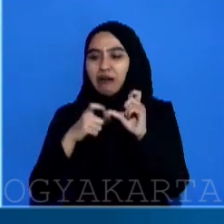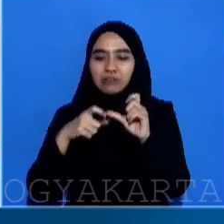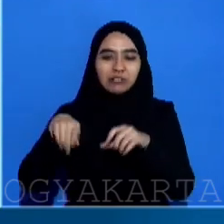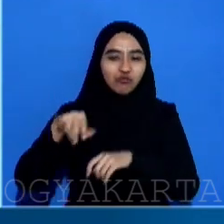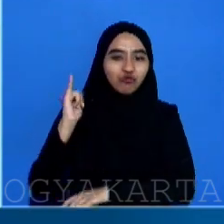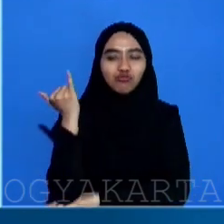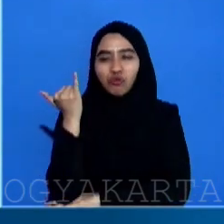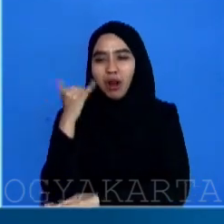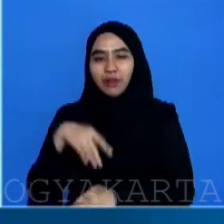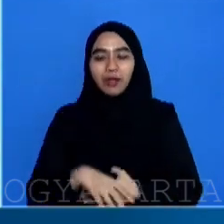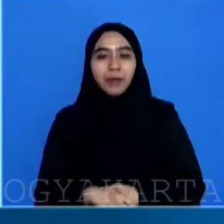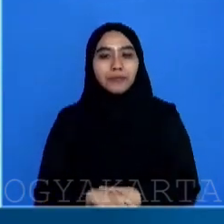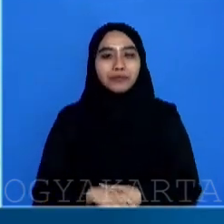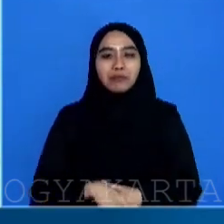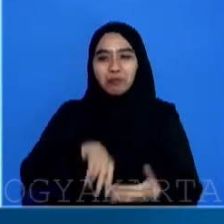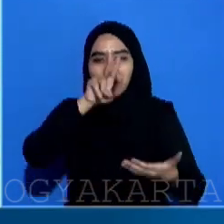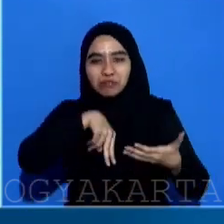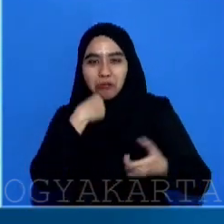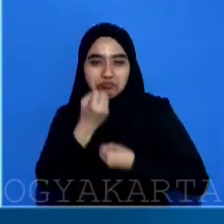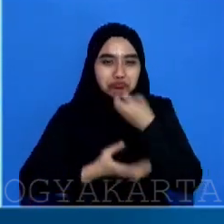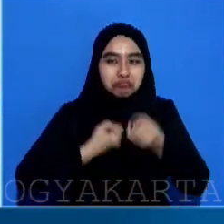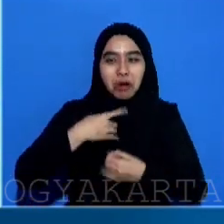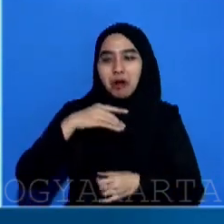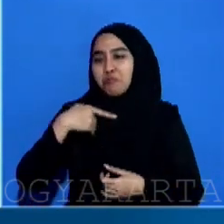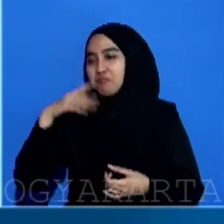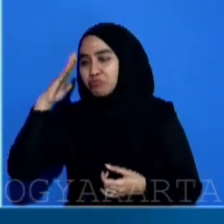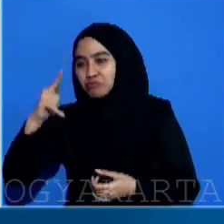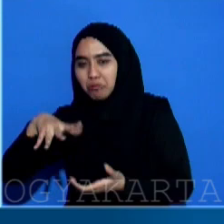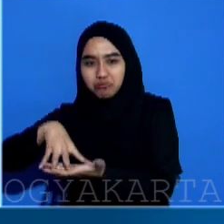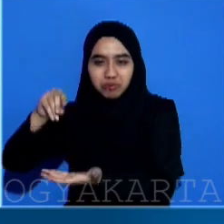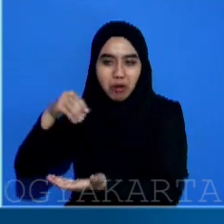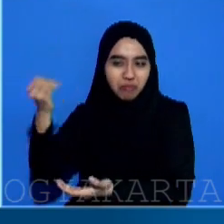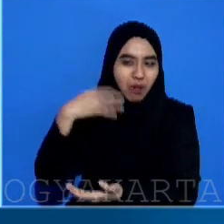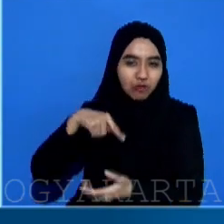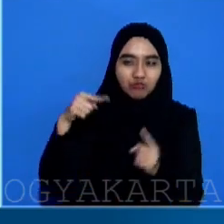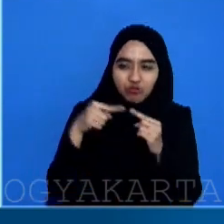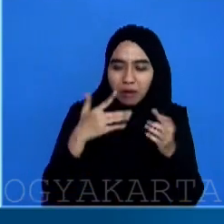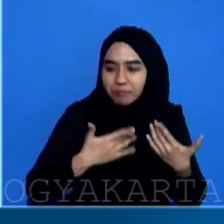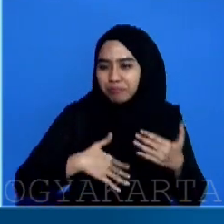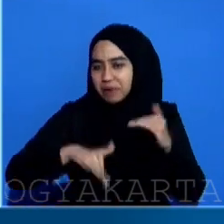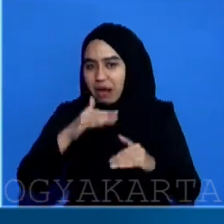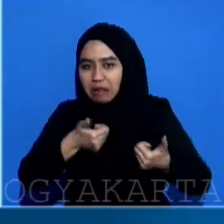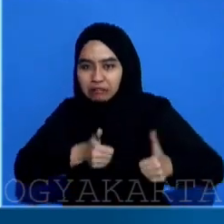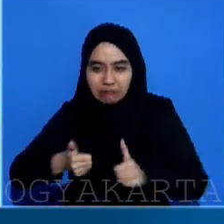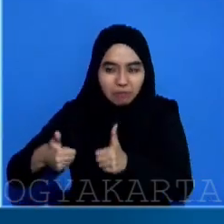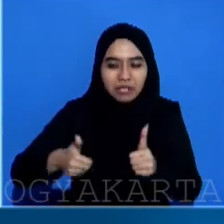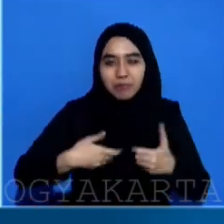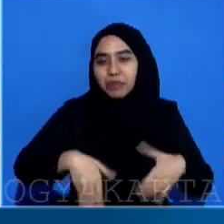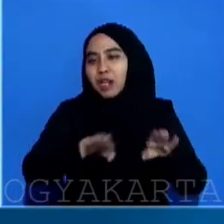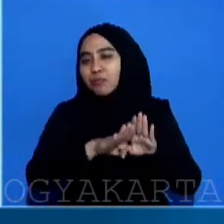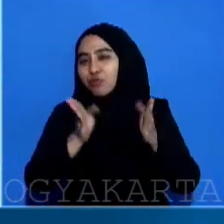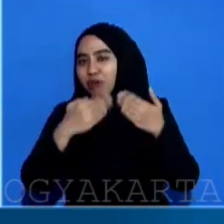kam reswandi yang membacakan sambutan kepala Basarnas pusat menyatakan dalam rangka meningkatkan kesiapsiagaan selama libur nataru